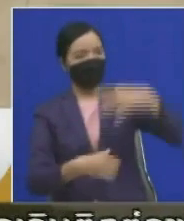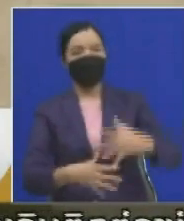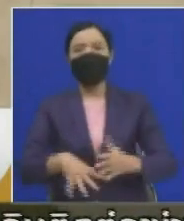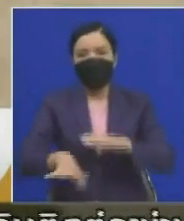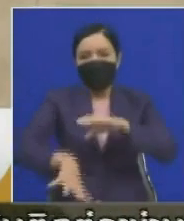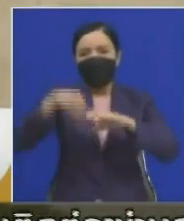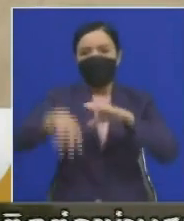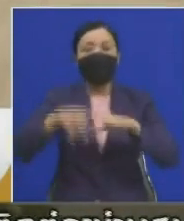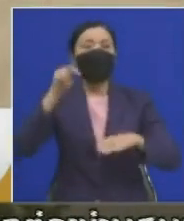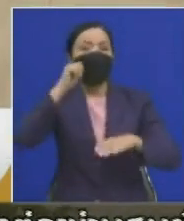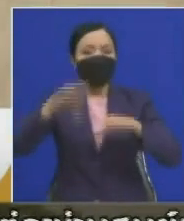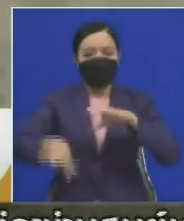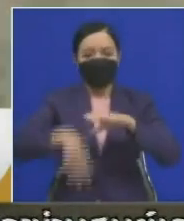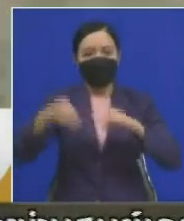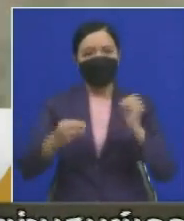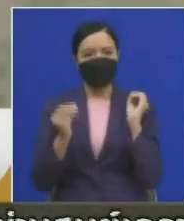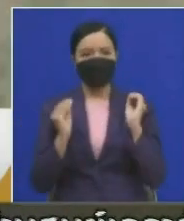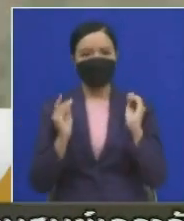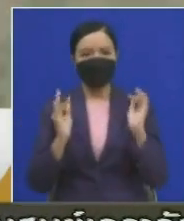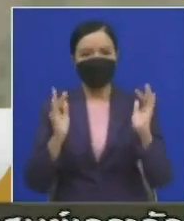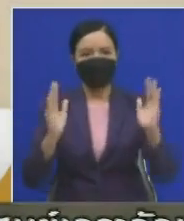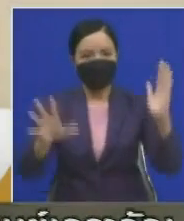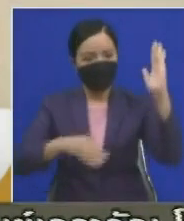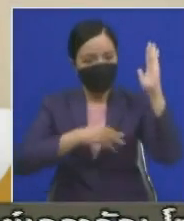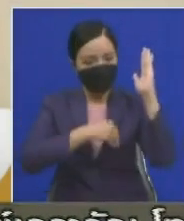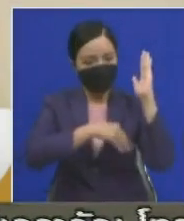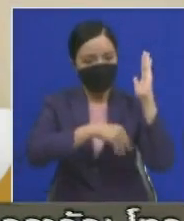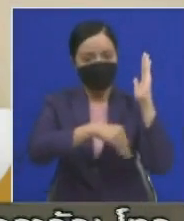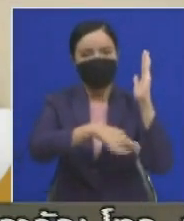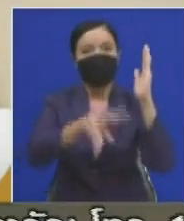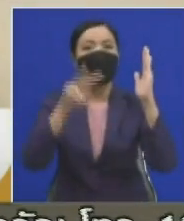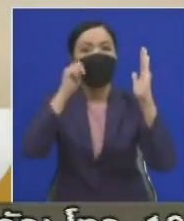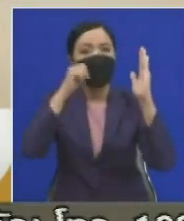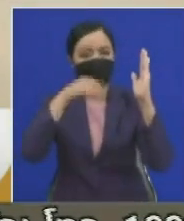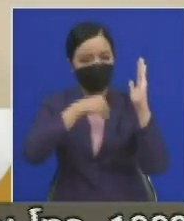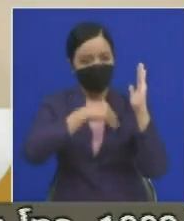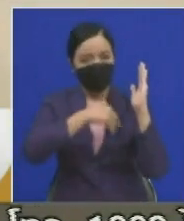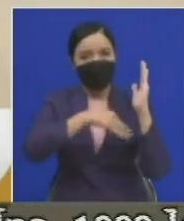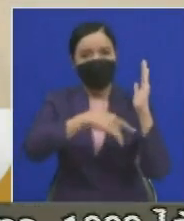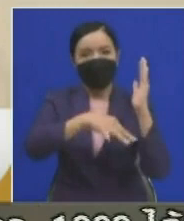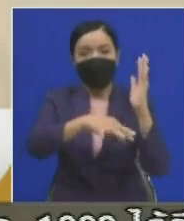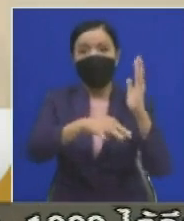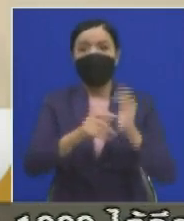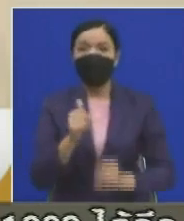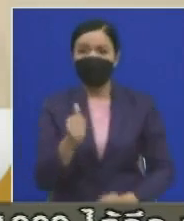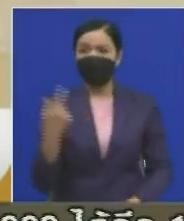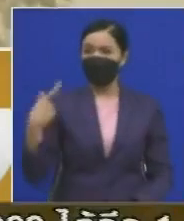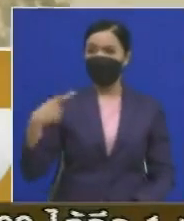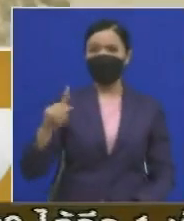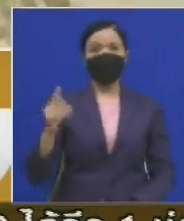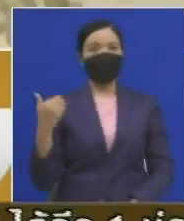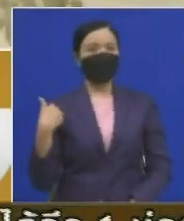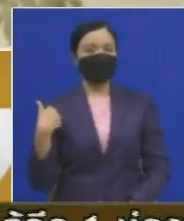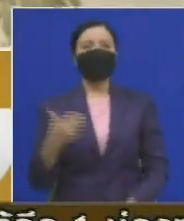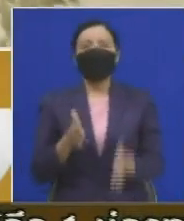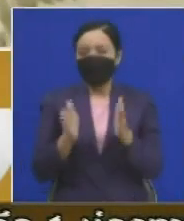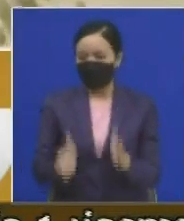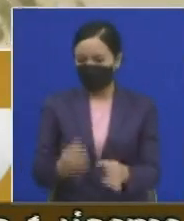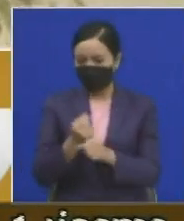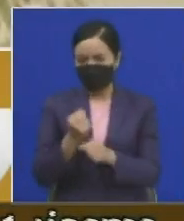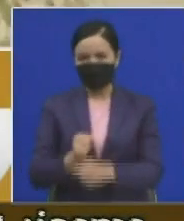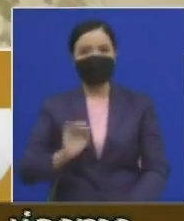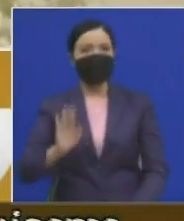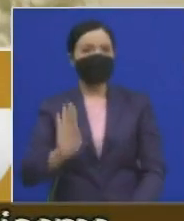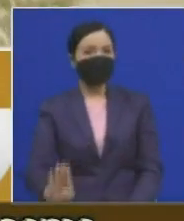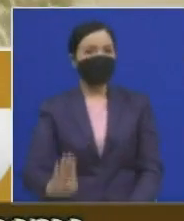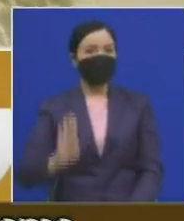คืทะเลสายมแห้งแรงแงอาทิยมัเยอะไพี่หนุมก็เอาแงตรงนั้นเนี่ยมาใช้ให้เป็ประโยชน์เจาหนที่ของบ